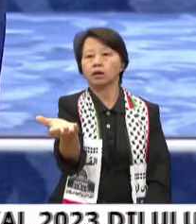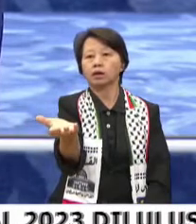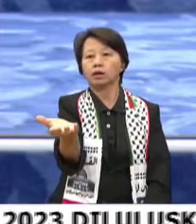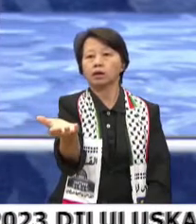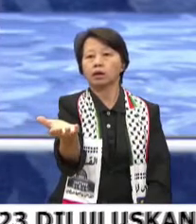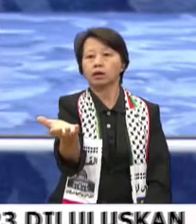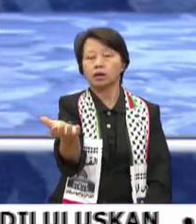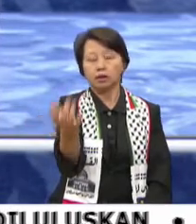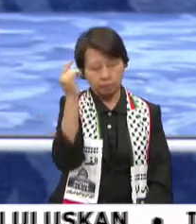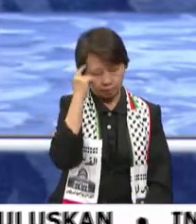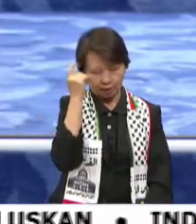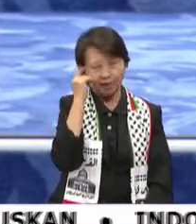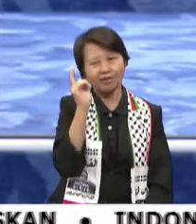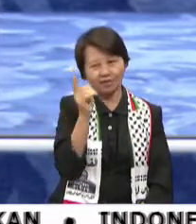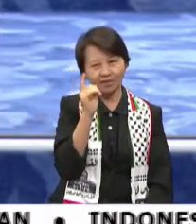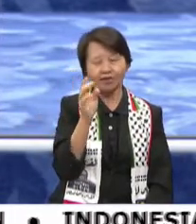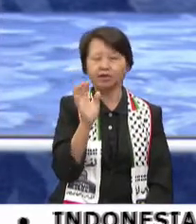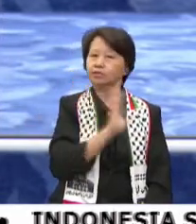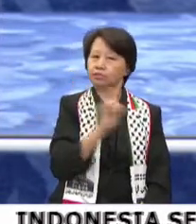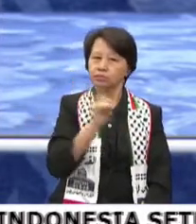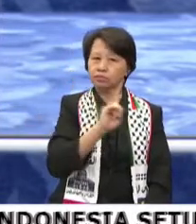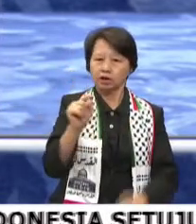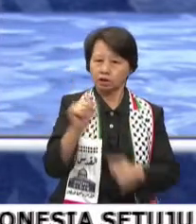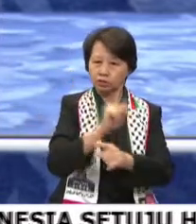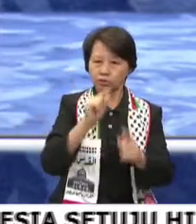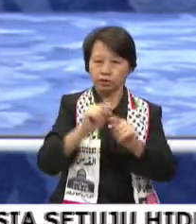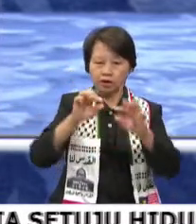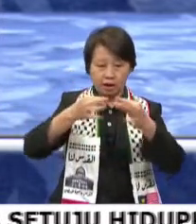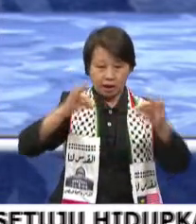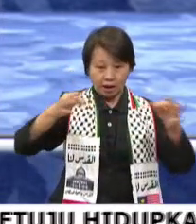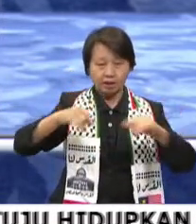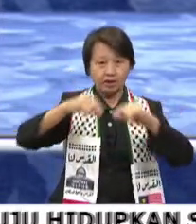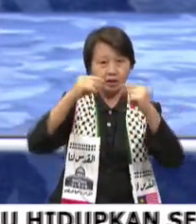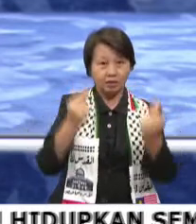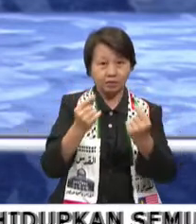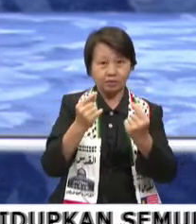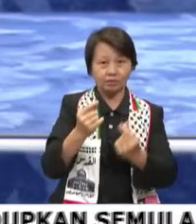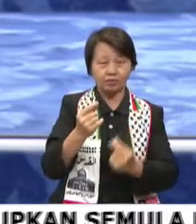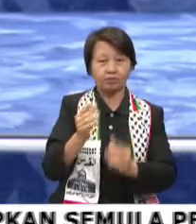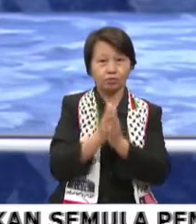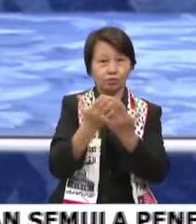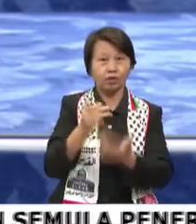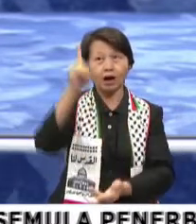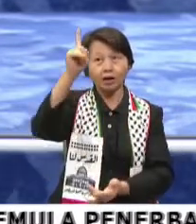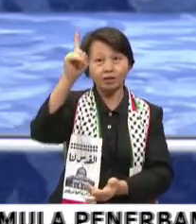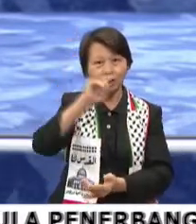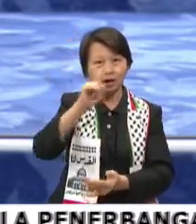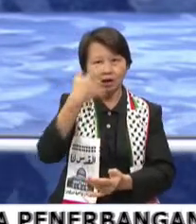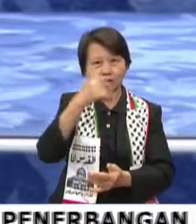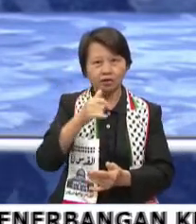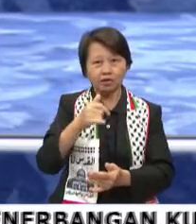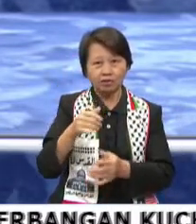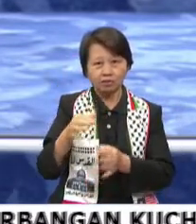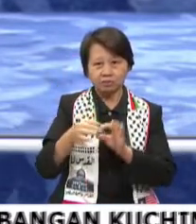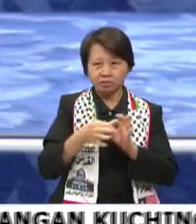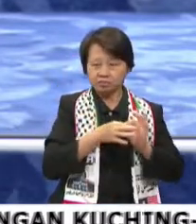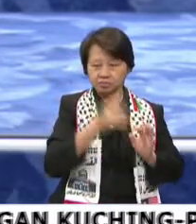tu tahu pun jangan guna ayat Quran ditunggang untuk